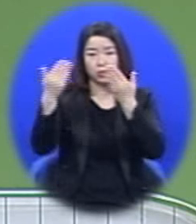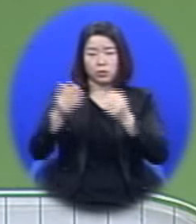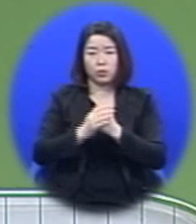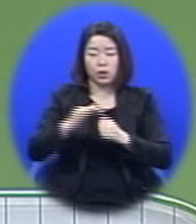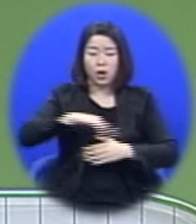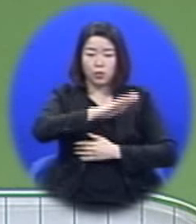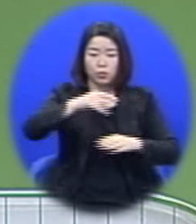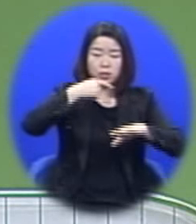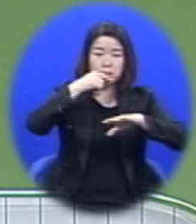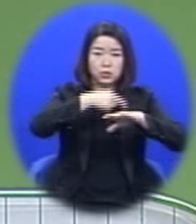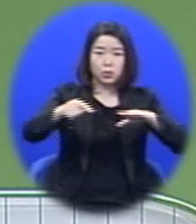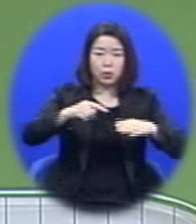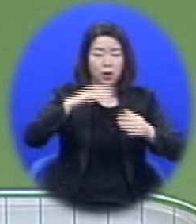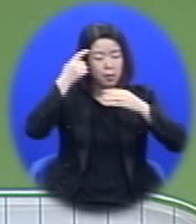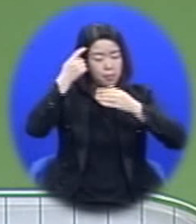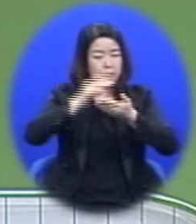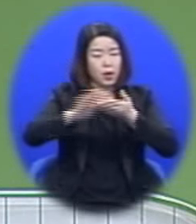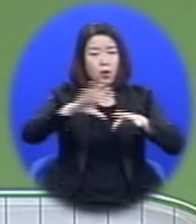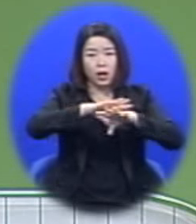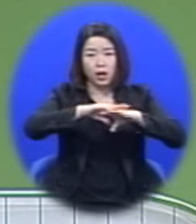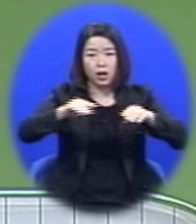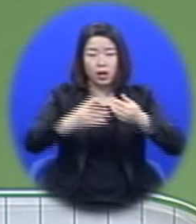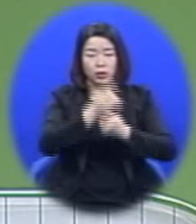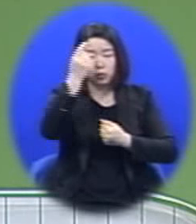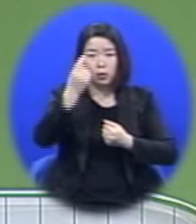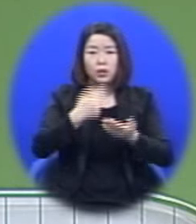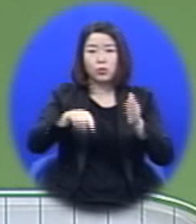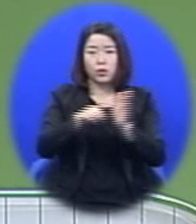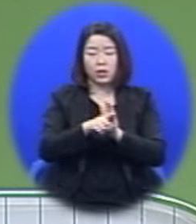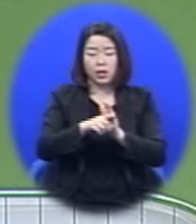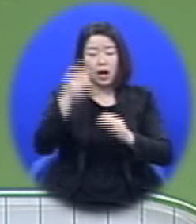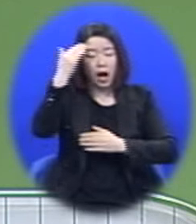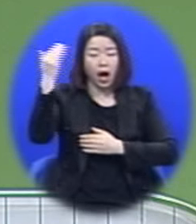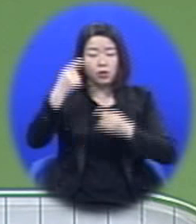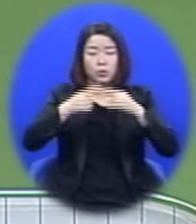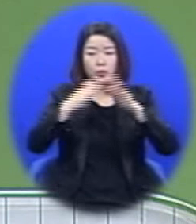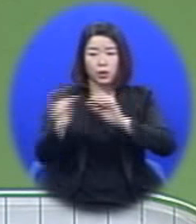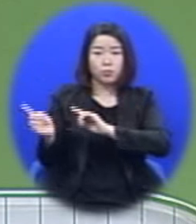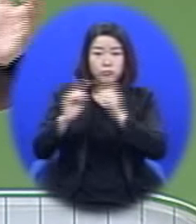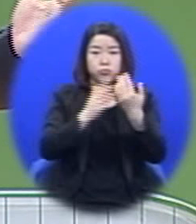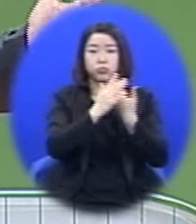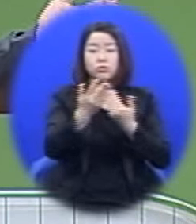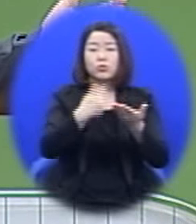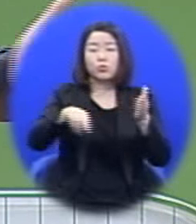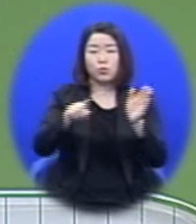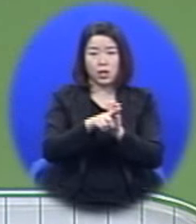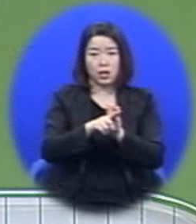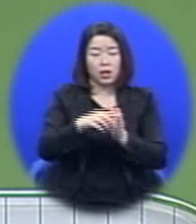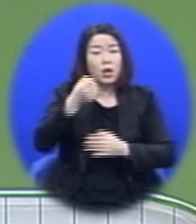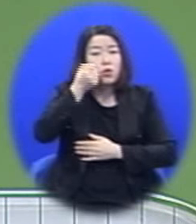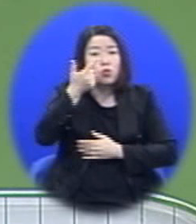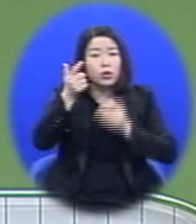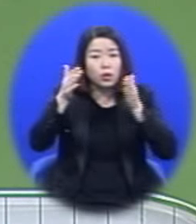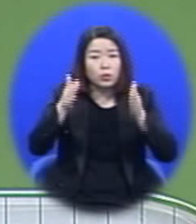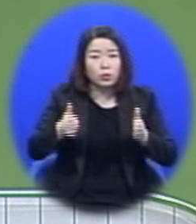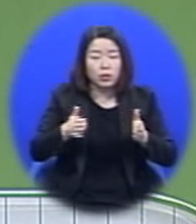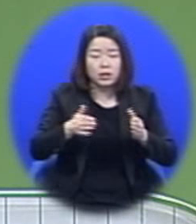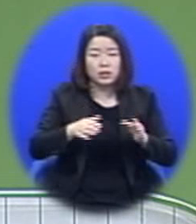위하여, 한국교회의 새로운 부흥을 위하여 그렇게 기도하고 있는데 6개월째 지금 기도하고